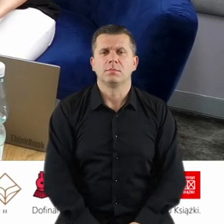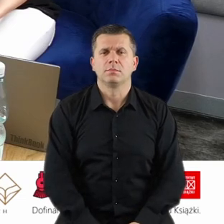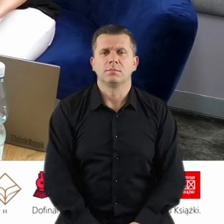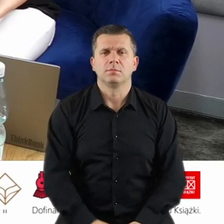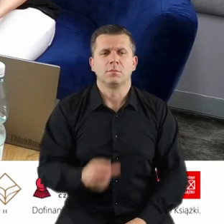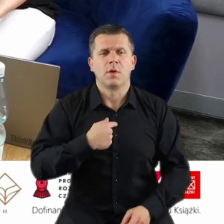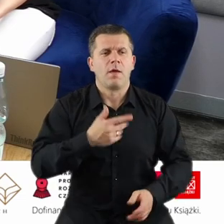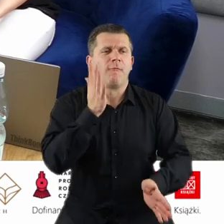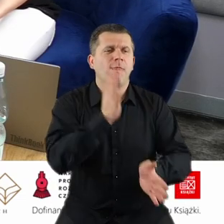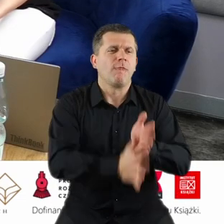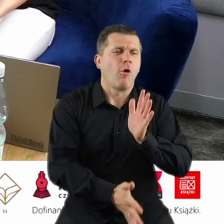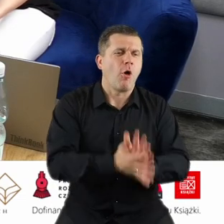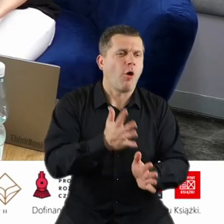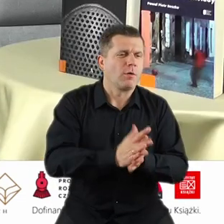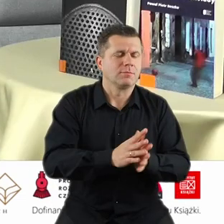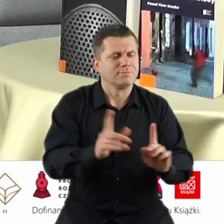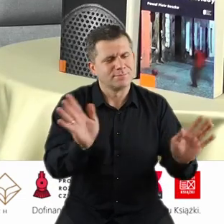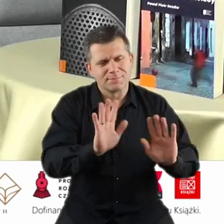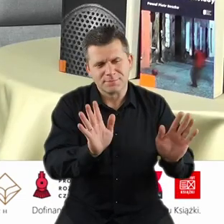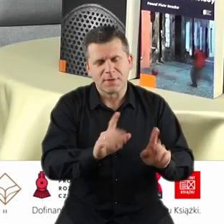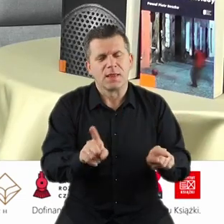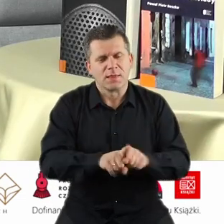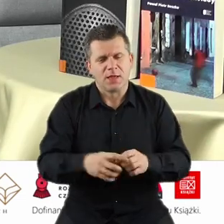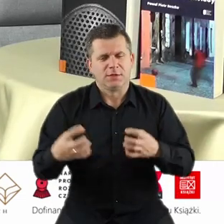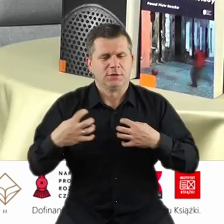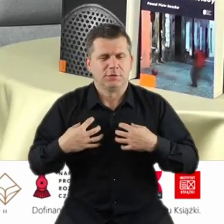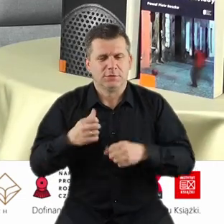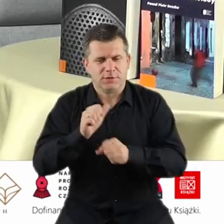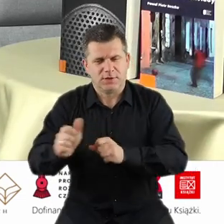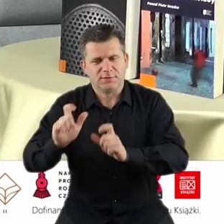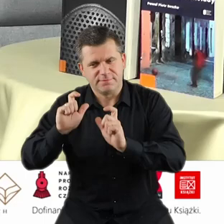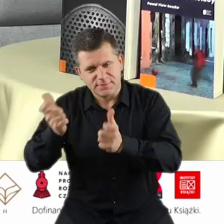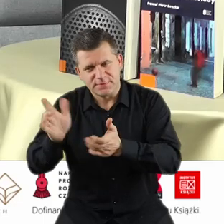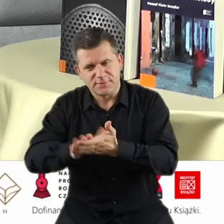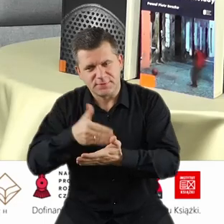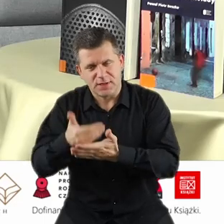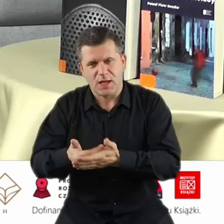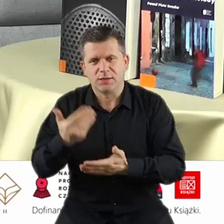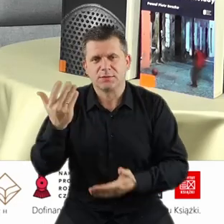nie jest to coś, z czym mam do czynienia na wojnie, w sytuacjach ekstremalnych, ale też w życiu się zdarza.